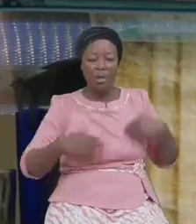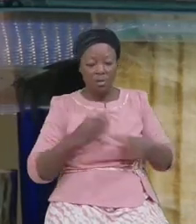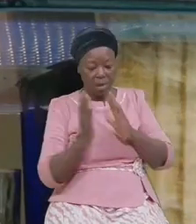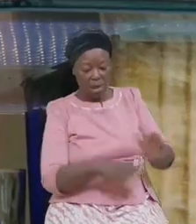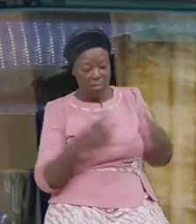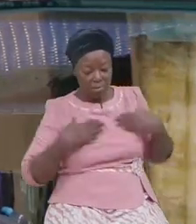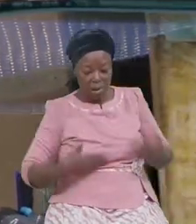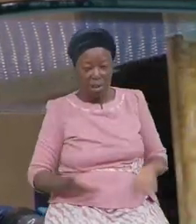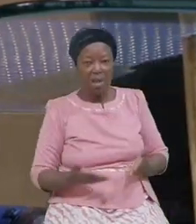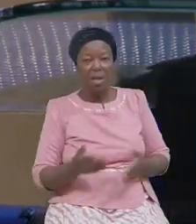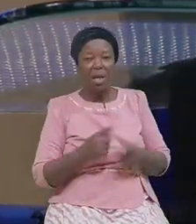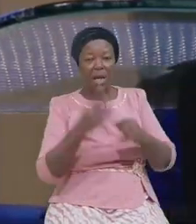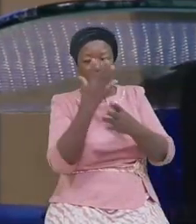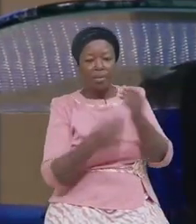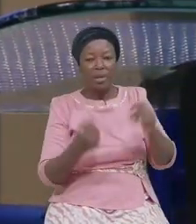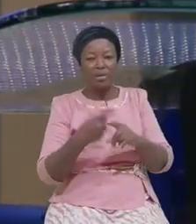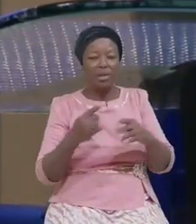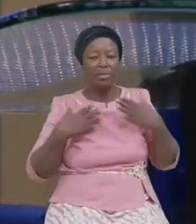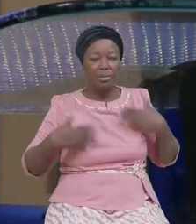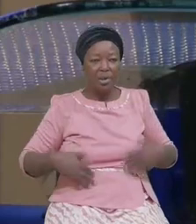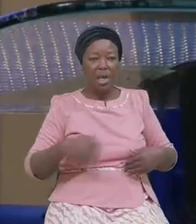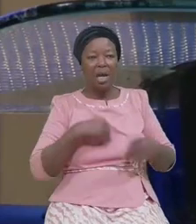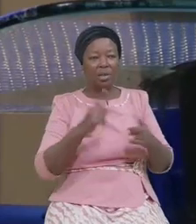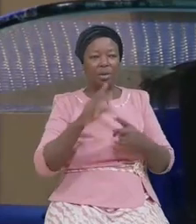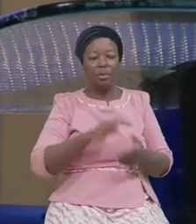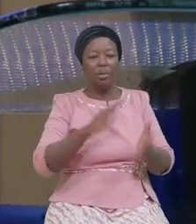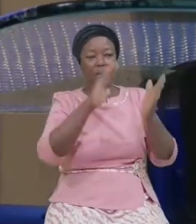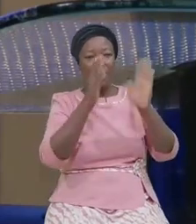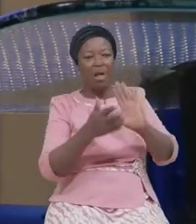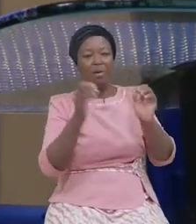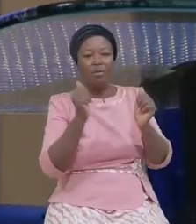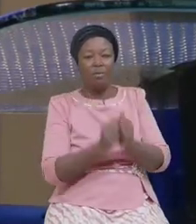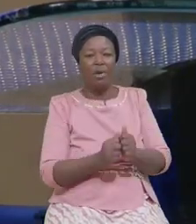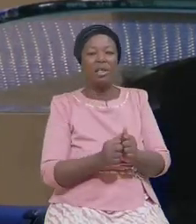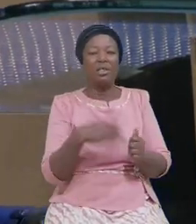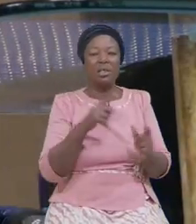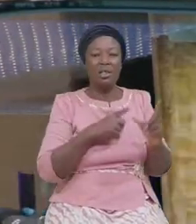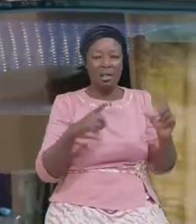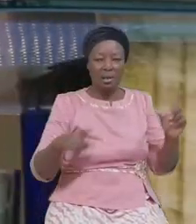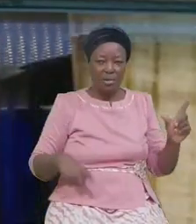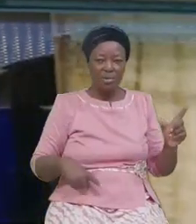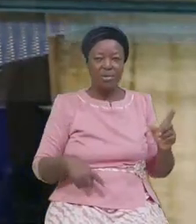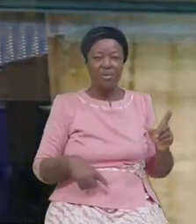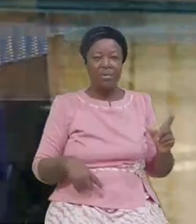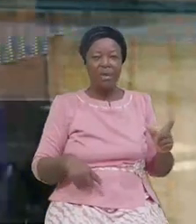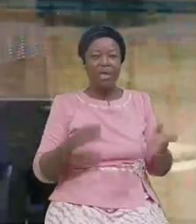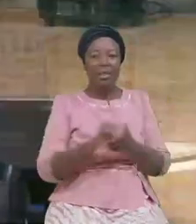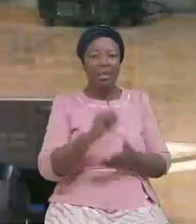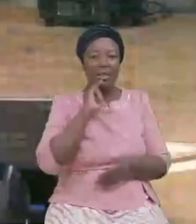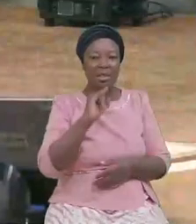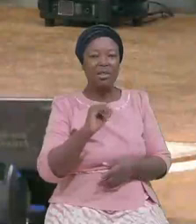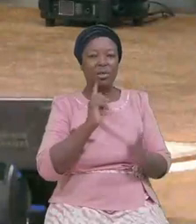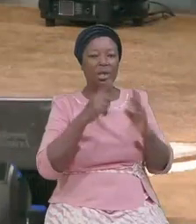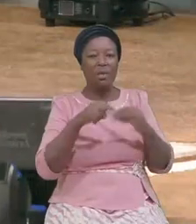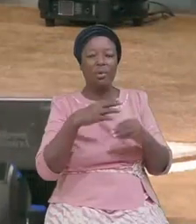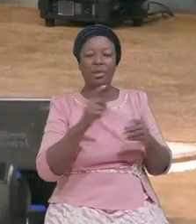corps, et que le corps reste seul ici, et que nous soyons là pour demeurer auprès du Seigneur. Ceci parle de la venue du